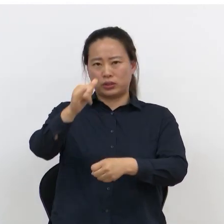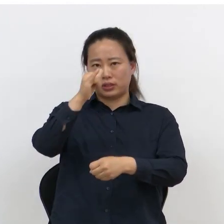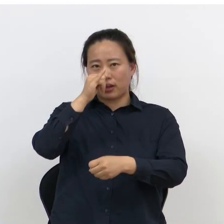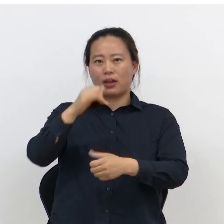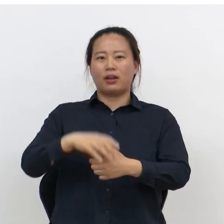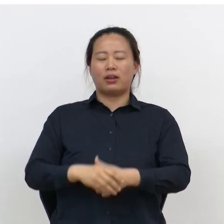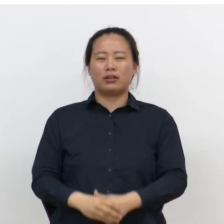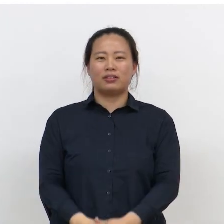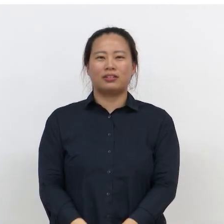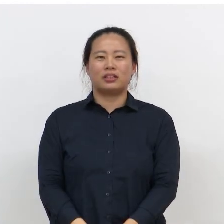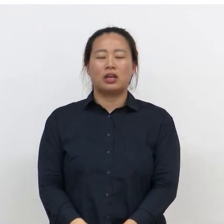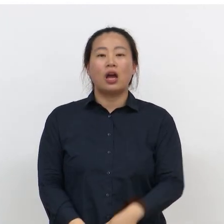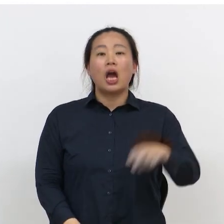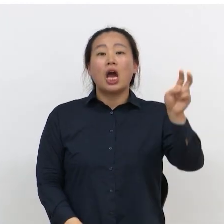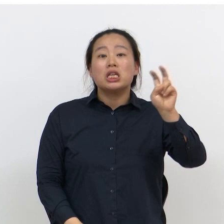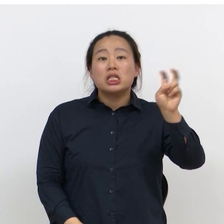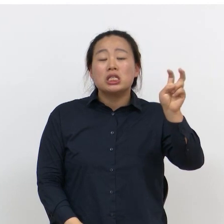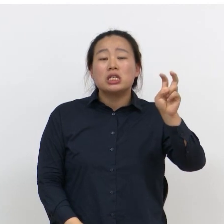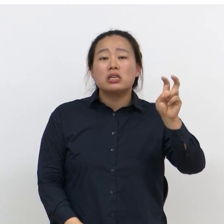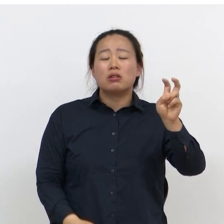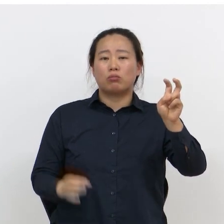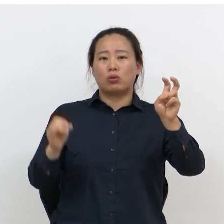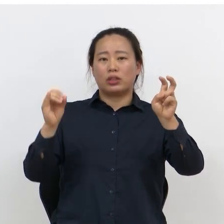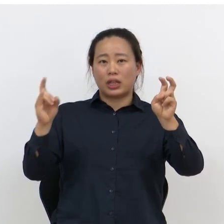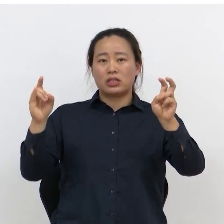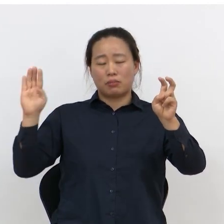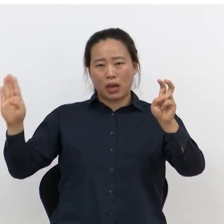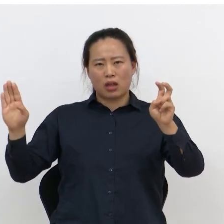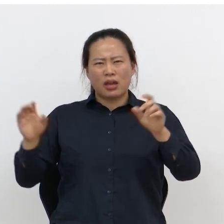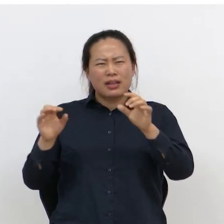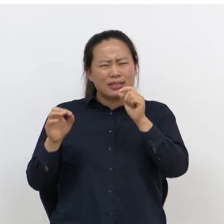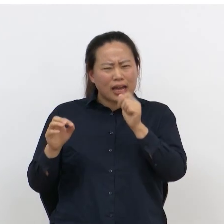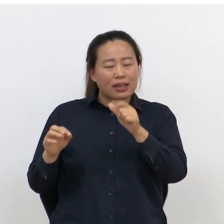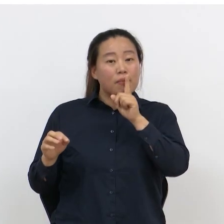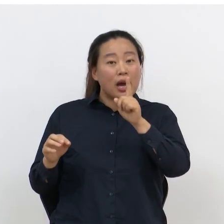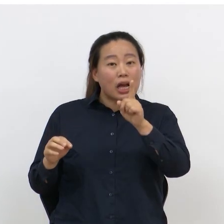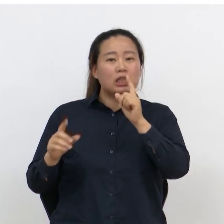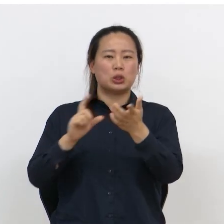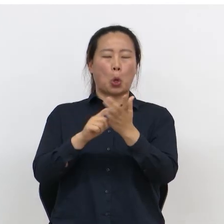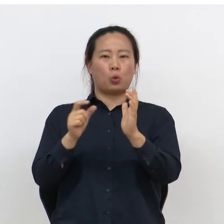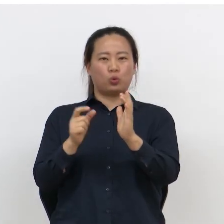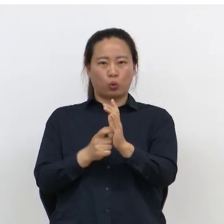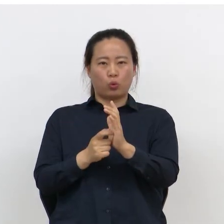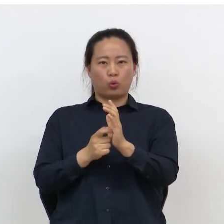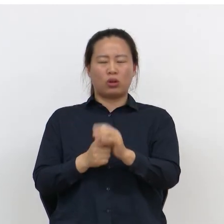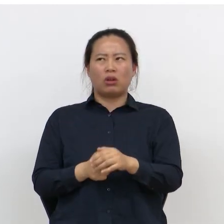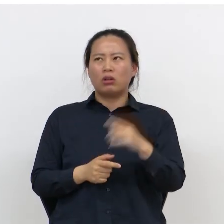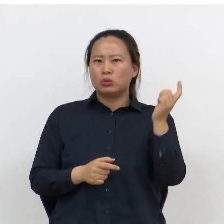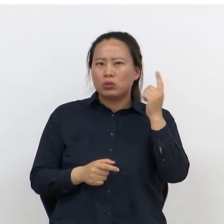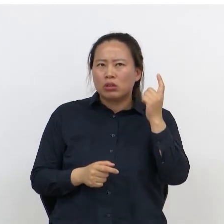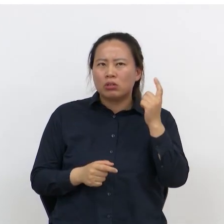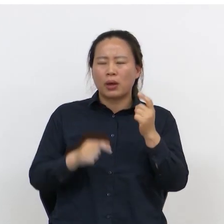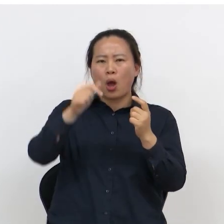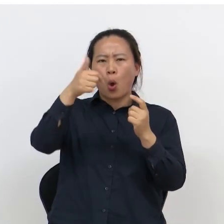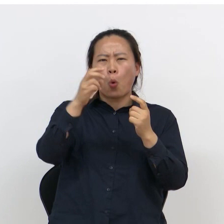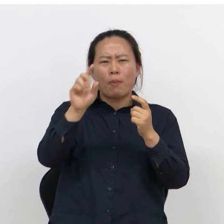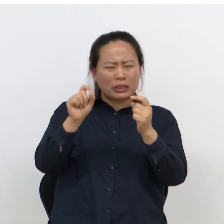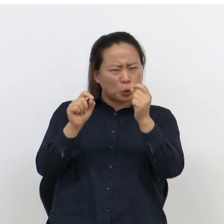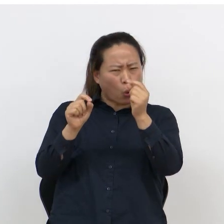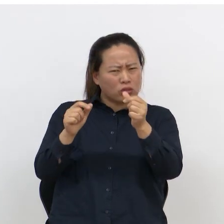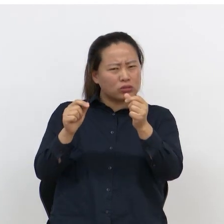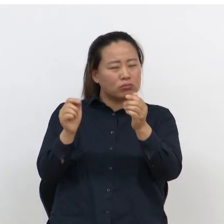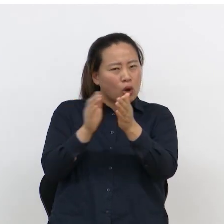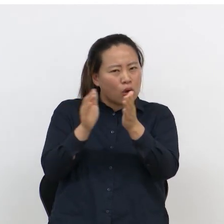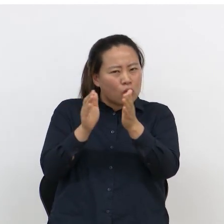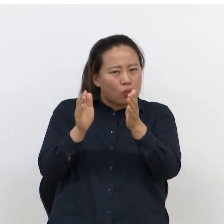있겠는가? 20dB이면 아주 그냥 작게 속삭이는 소리입니다. 20dB 소리가 들어오면 고막이 작게 움직이고